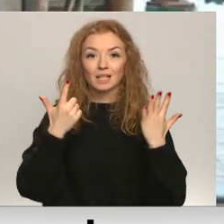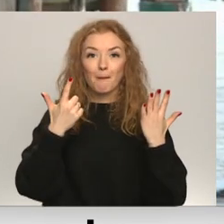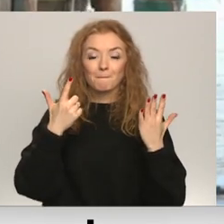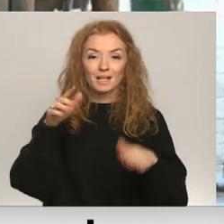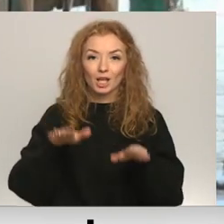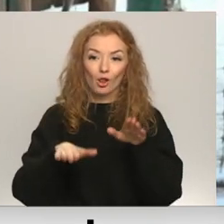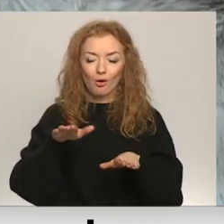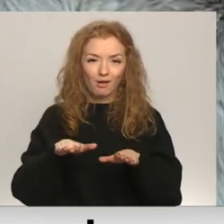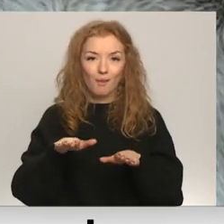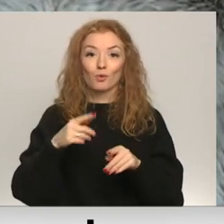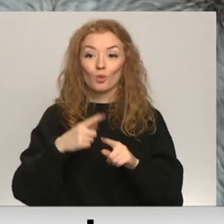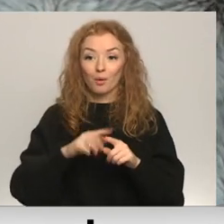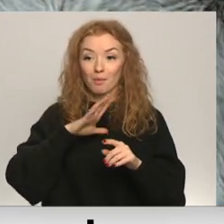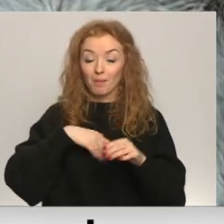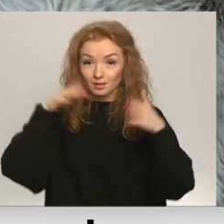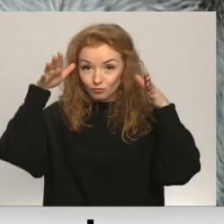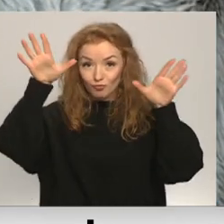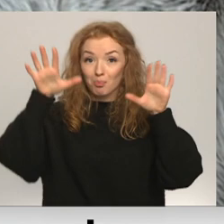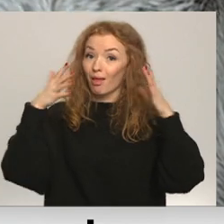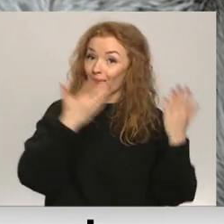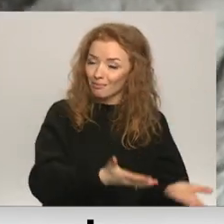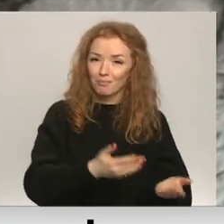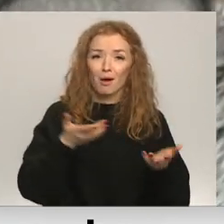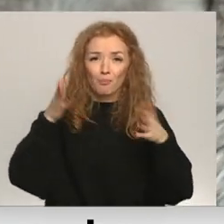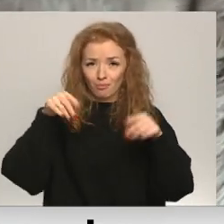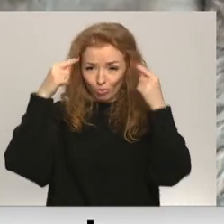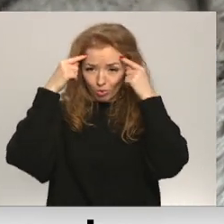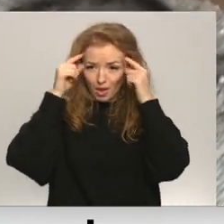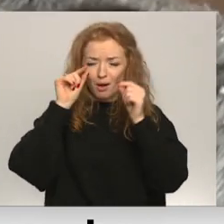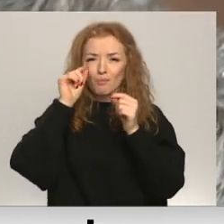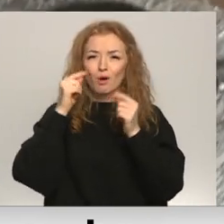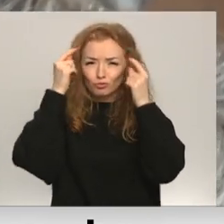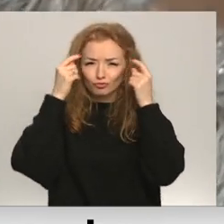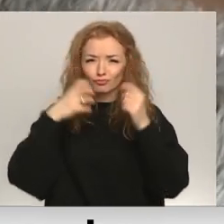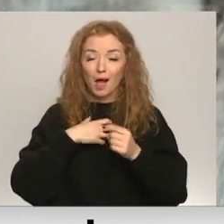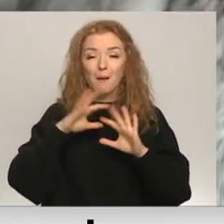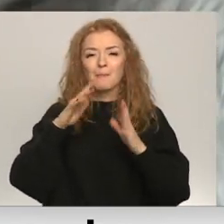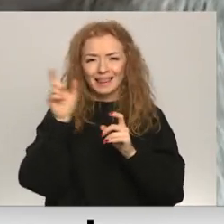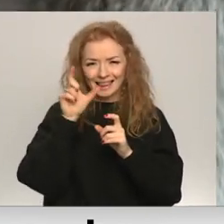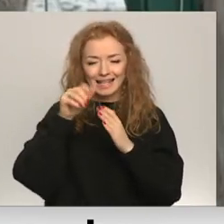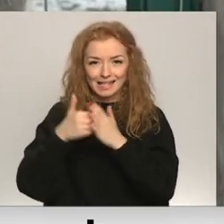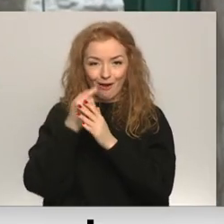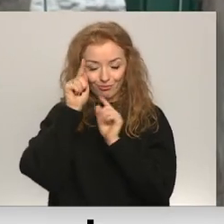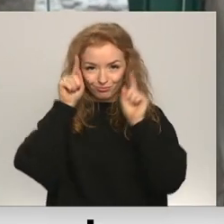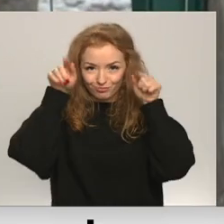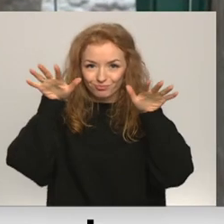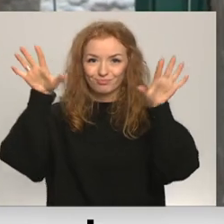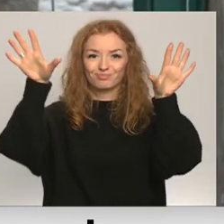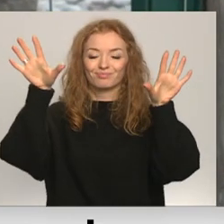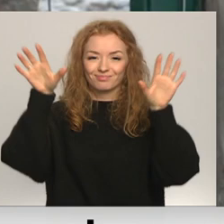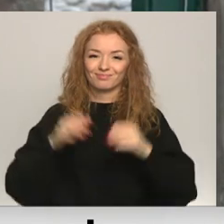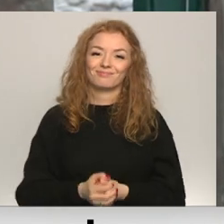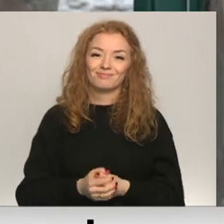kg smagi. Pēc ragu nomešanas Elmo pierē palikušas brūcītes, bet drīz jau būs redzami jauno ragu